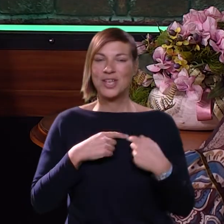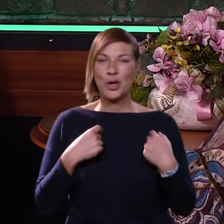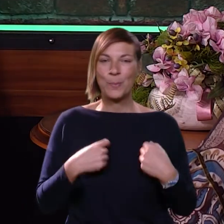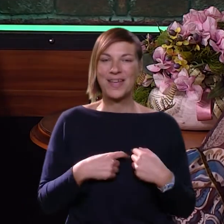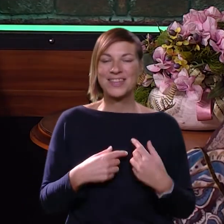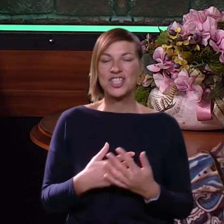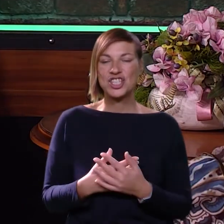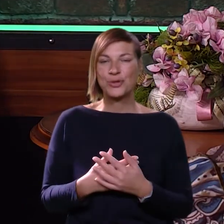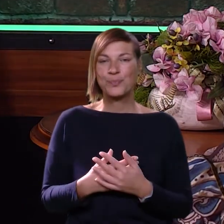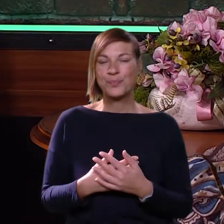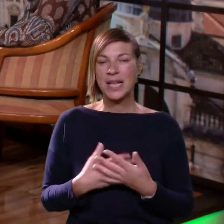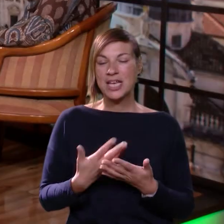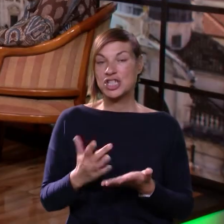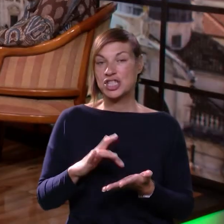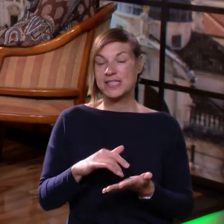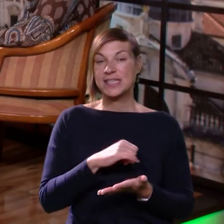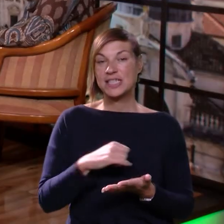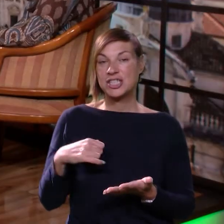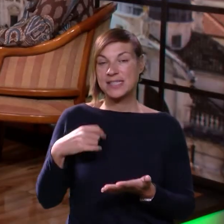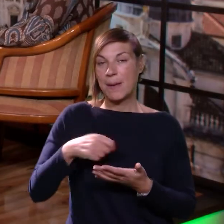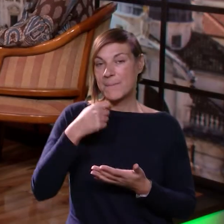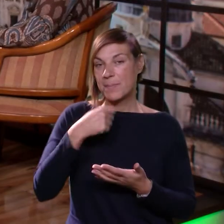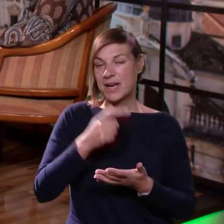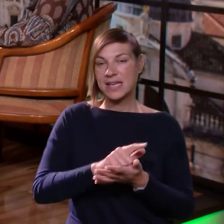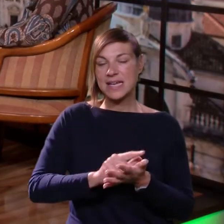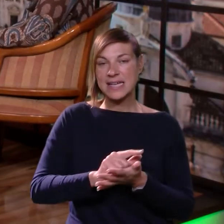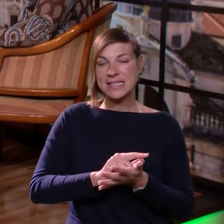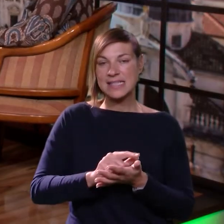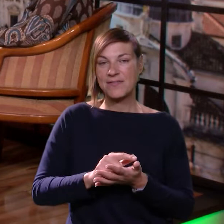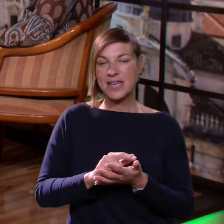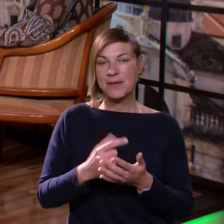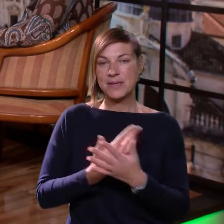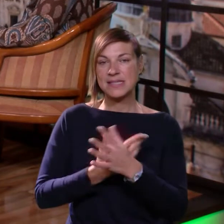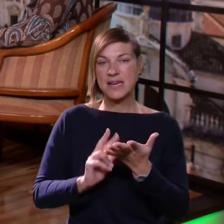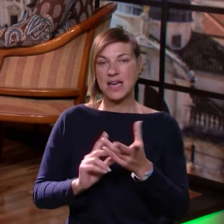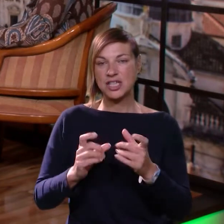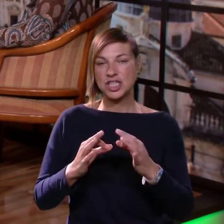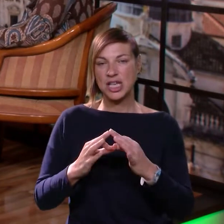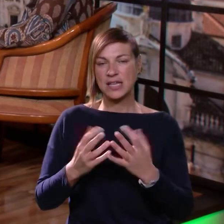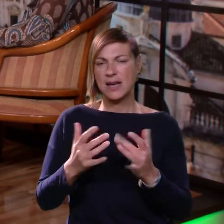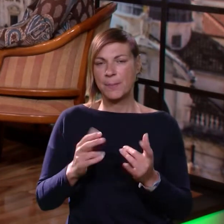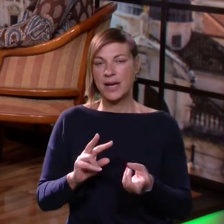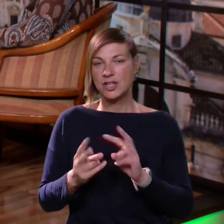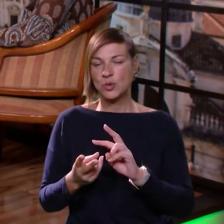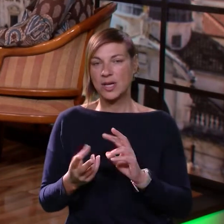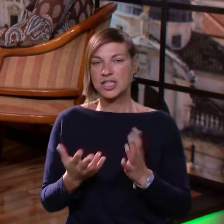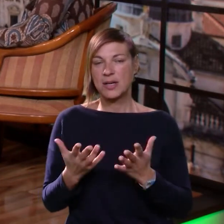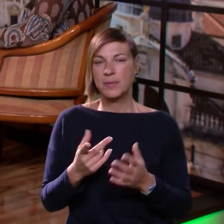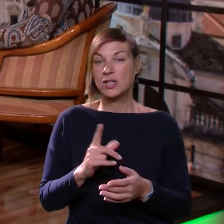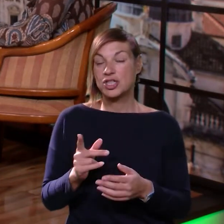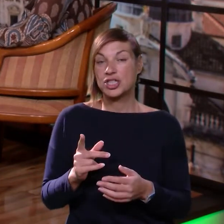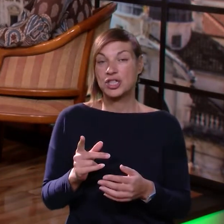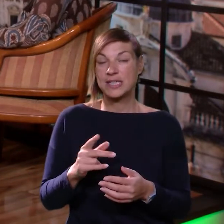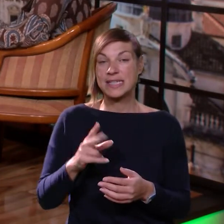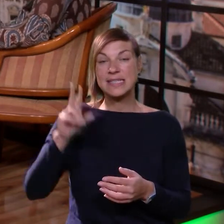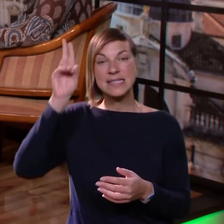Je. Što se tiče same prehrane za vrijeme zračenja, je li ona bila nešto drugačija? Je li bilo nešto